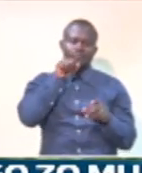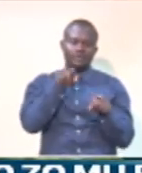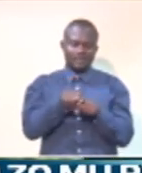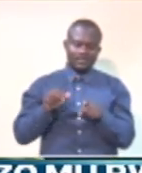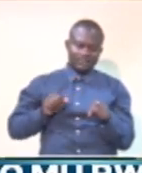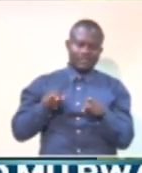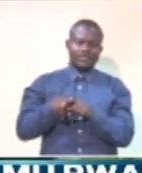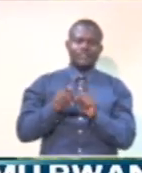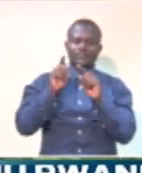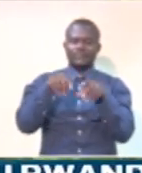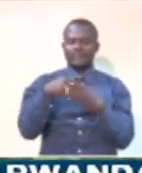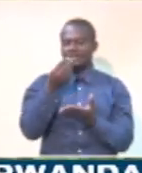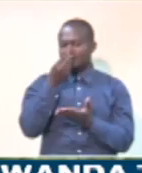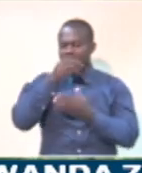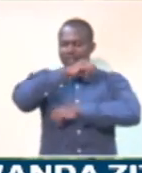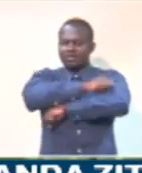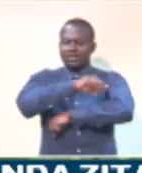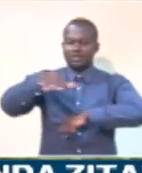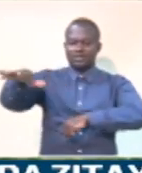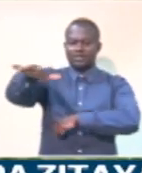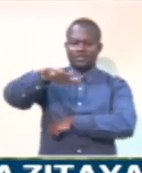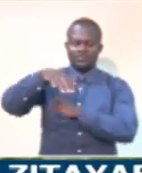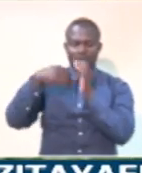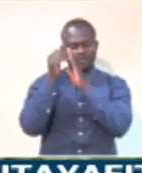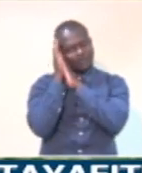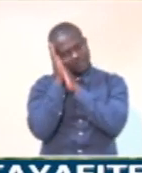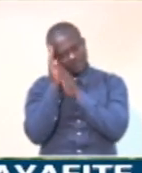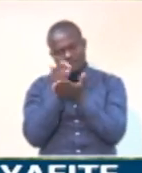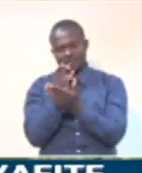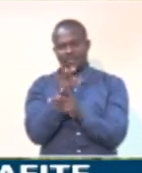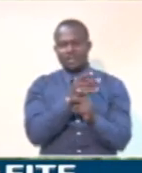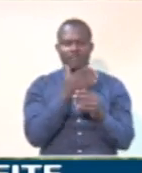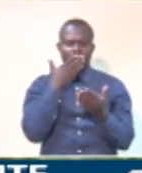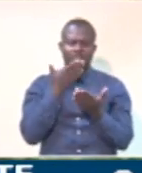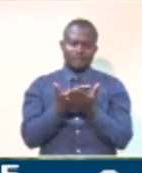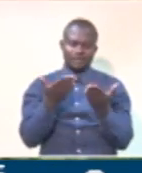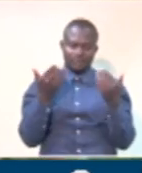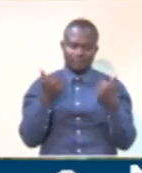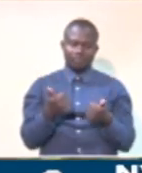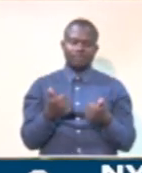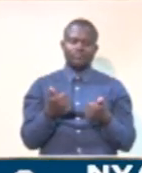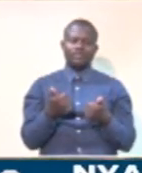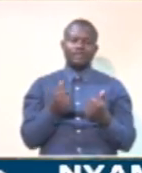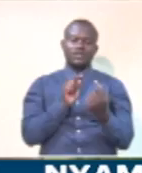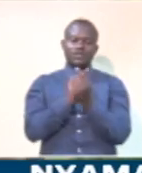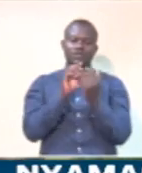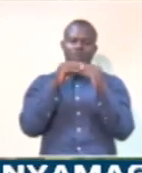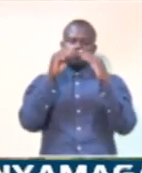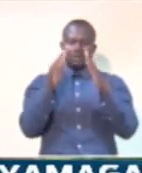abavandimwe batuzanira ibiryo ku mashuri aho twari turi donge badufata neza tubona n'umuyobozi